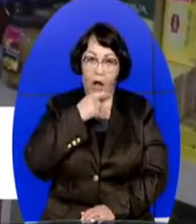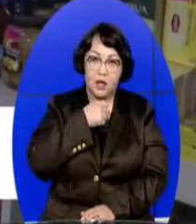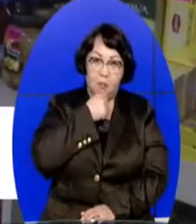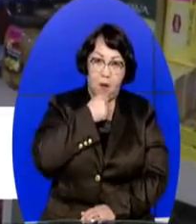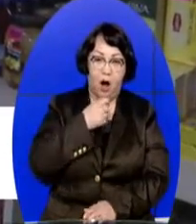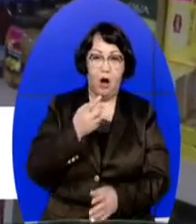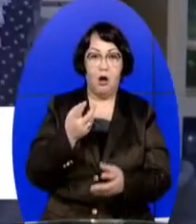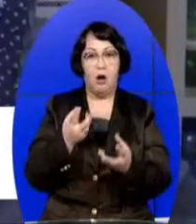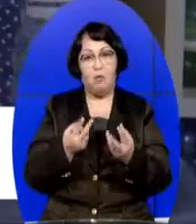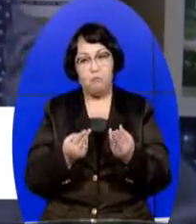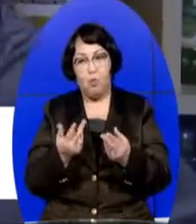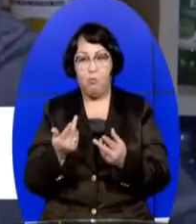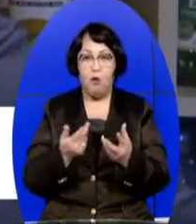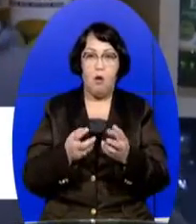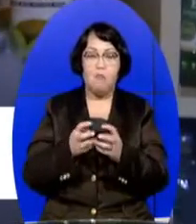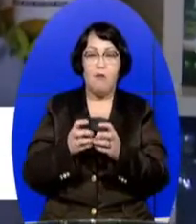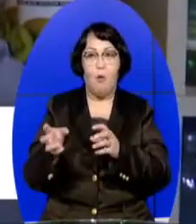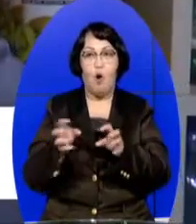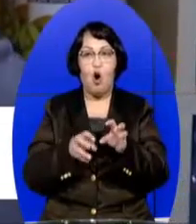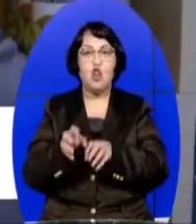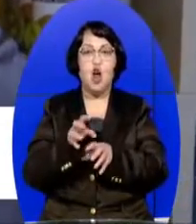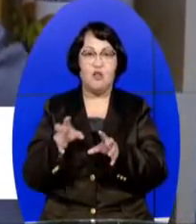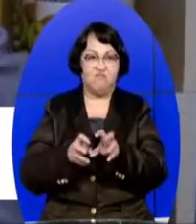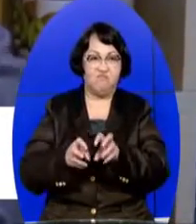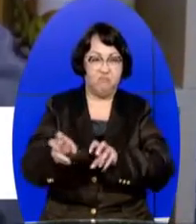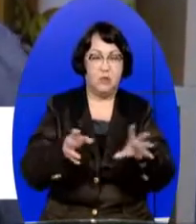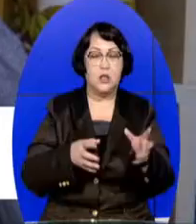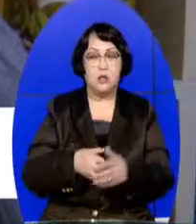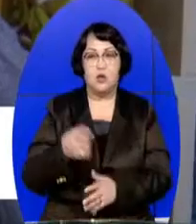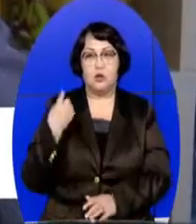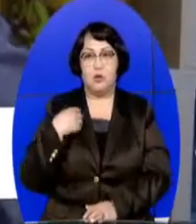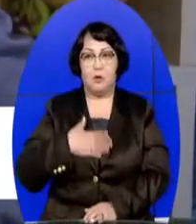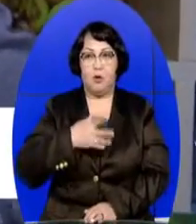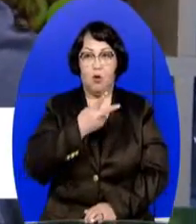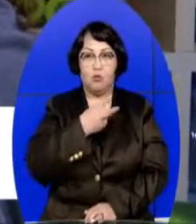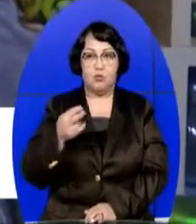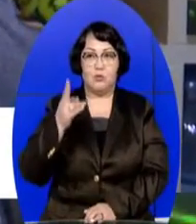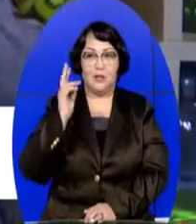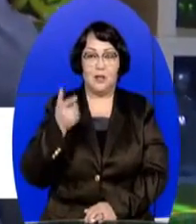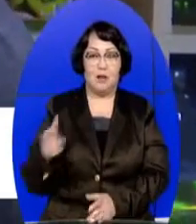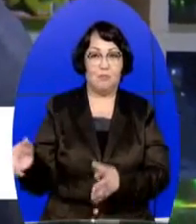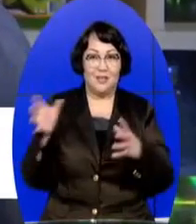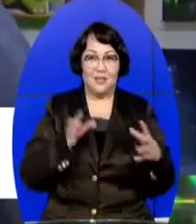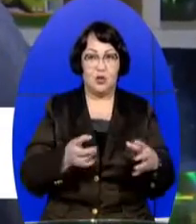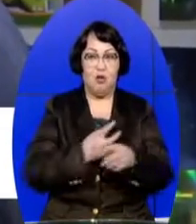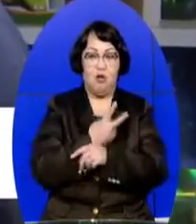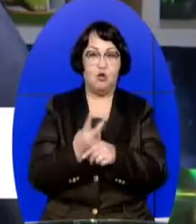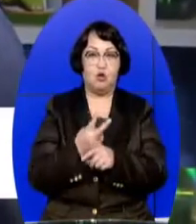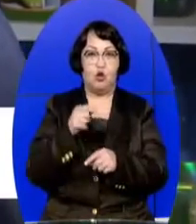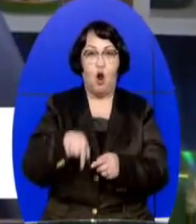ч юм уу гэж. Манад өчигдөр 200 гарын хил мах ирсэн. Тэгээд нэг 2 цагийн дотор дууссан байгаа.